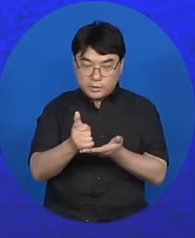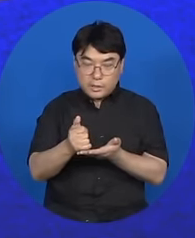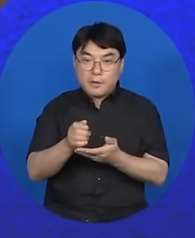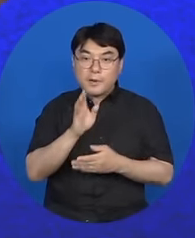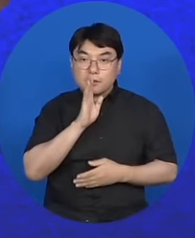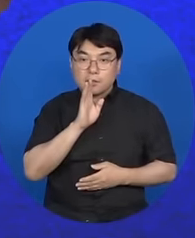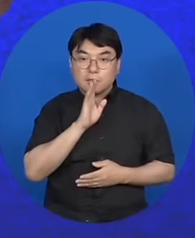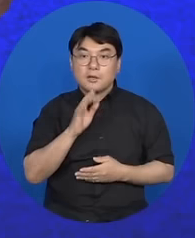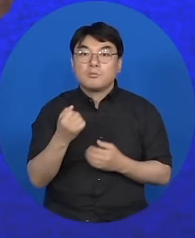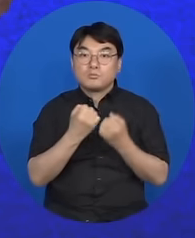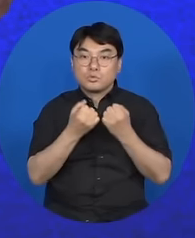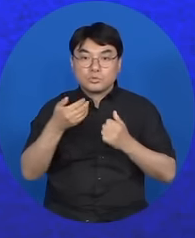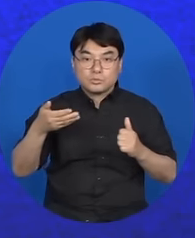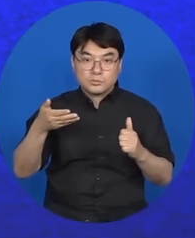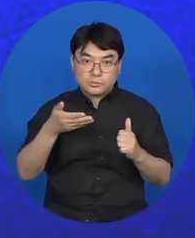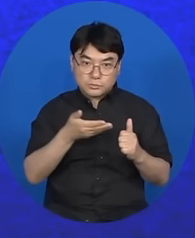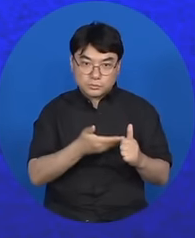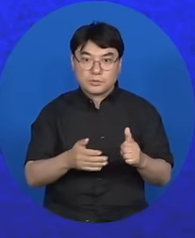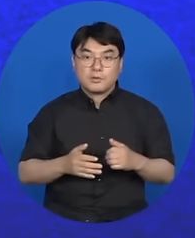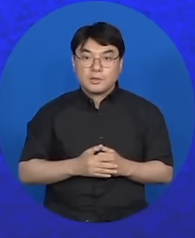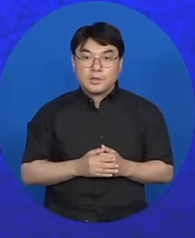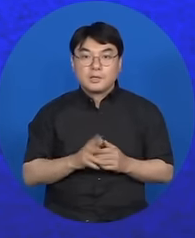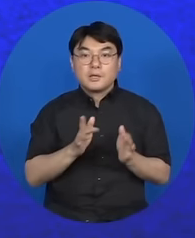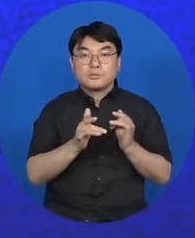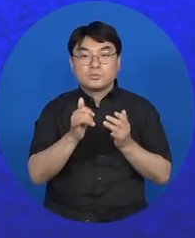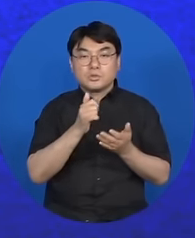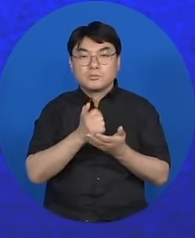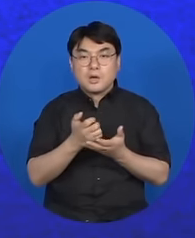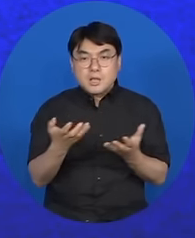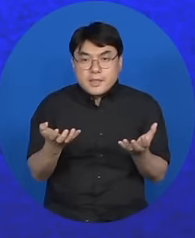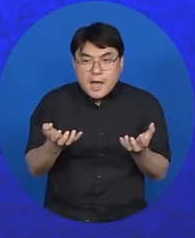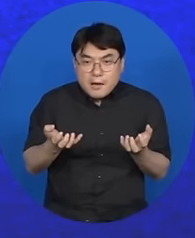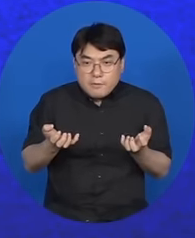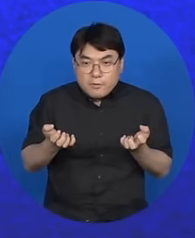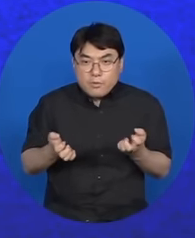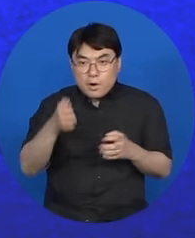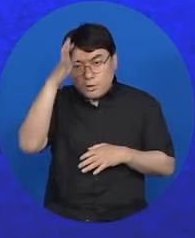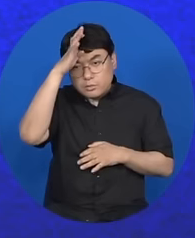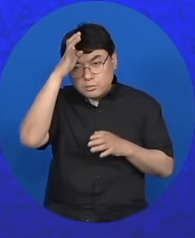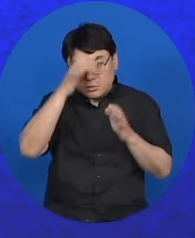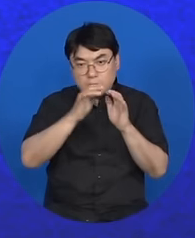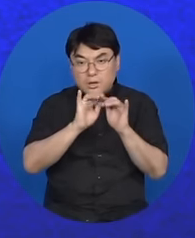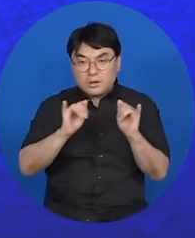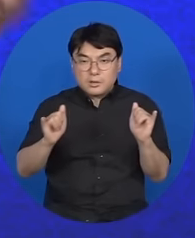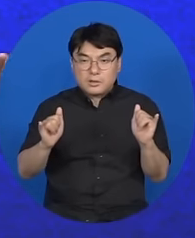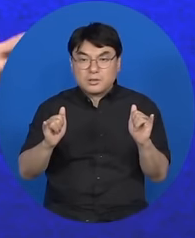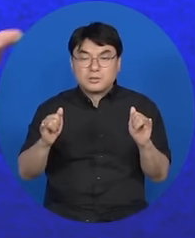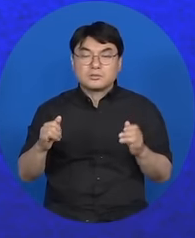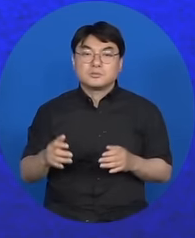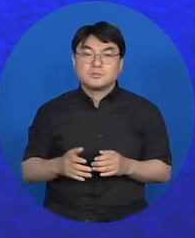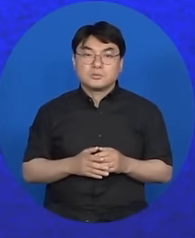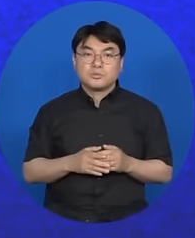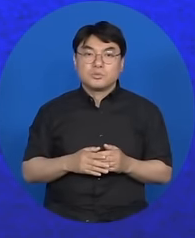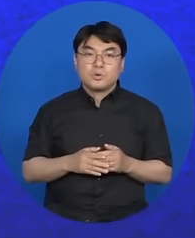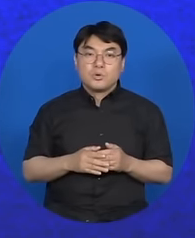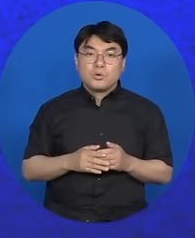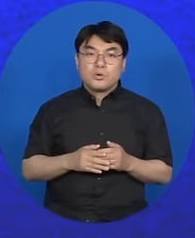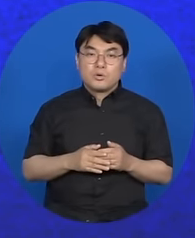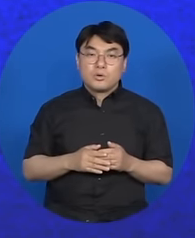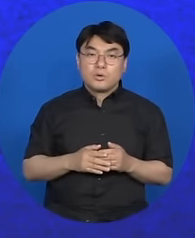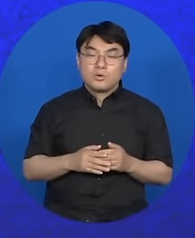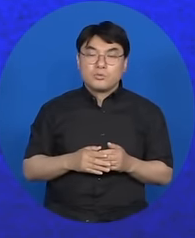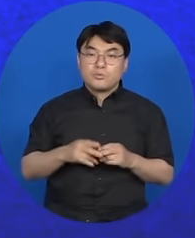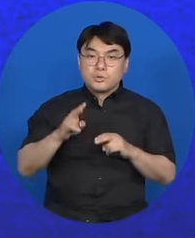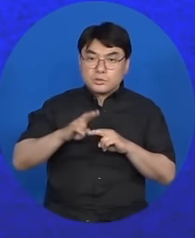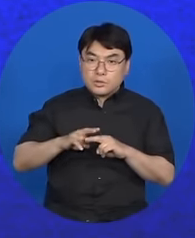예수가 복음이라고 전합니다. 예수님이 나병 환자를 위해서 나병 환자가 되시고 4시를 위하여서 4시의